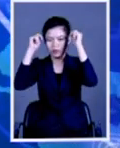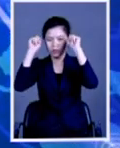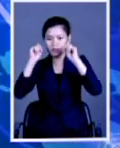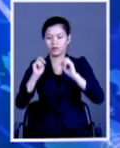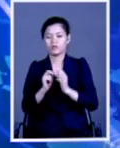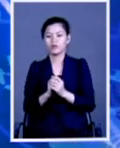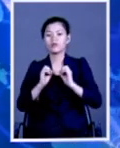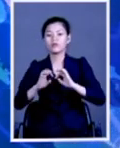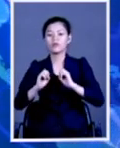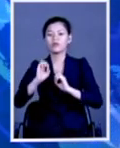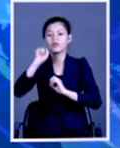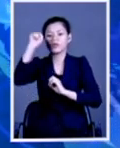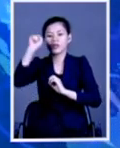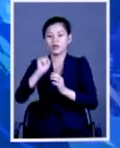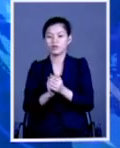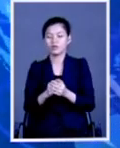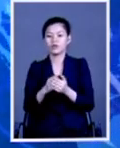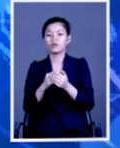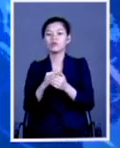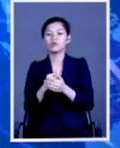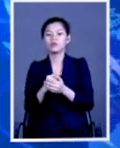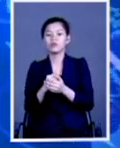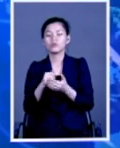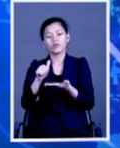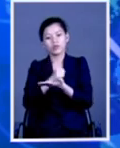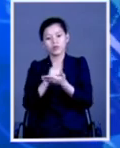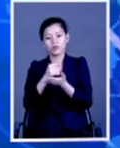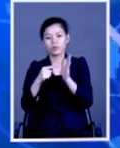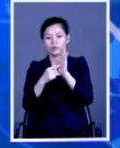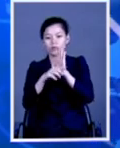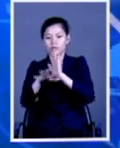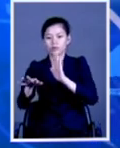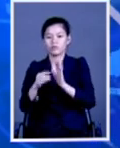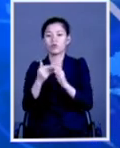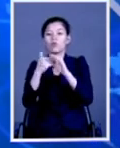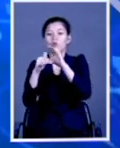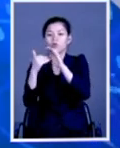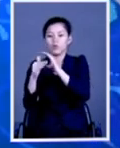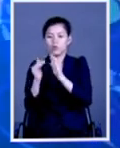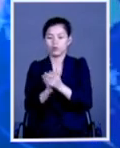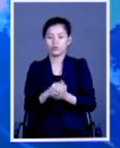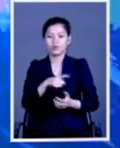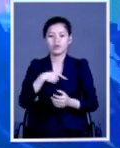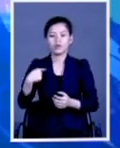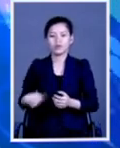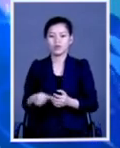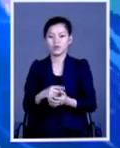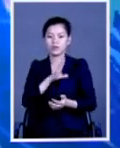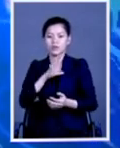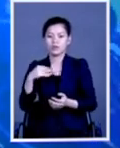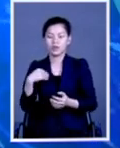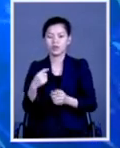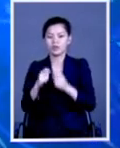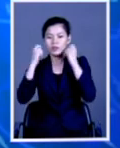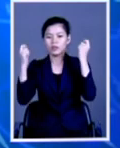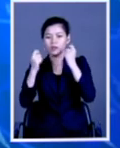ก็ได้ทรงสารอวยพรถึงสหายลี่เสียงนายกรัฐมนตรีแห่งสาธารณรัฐประชาชนจีนและสหายเฉลิม